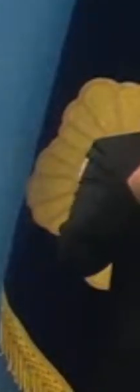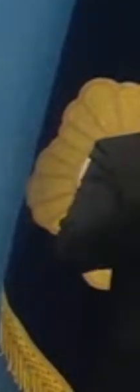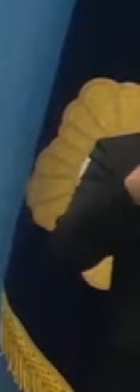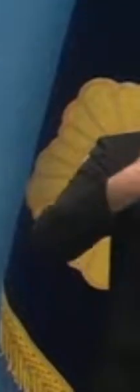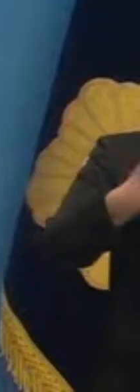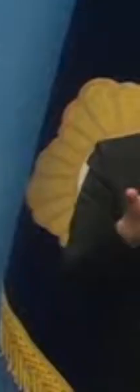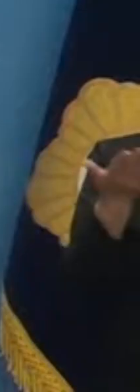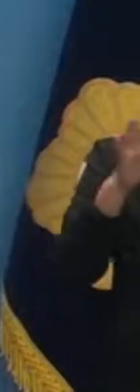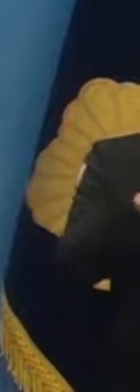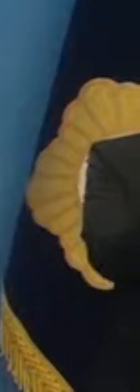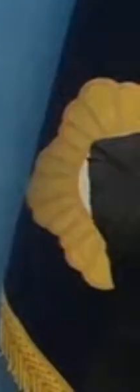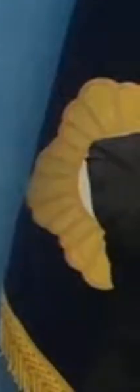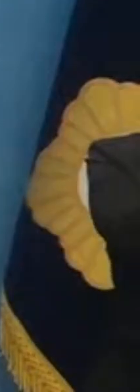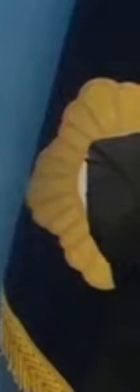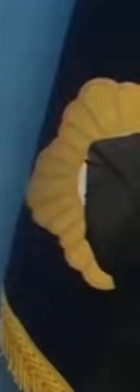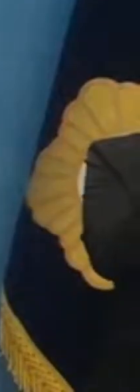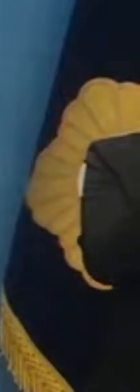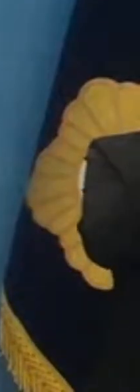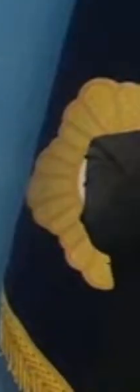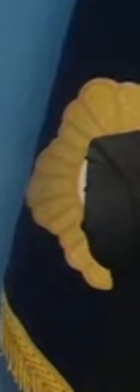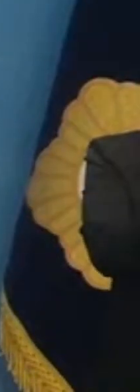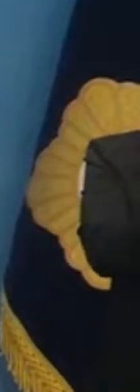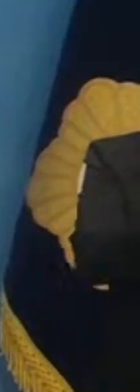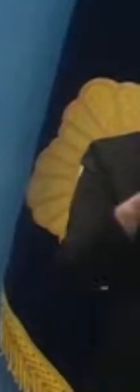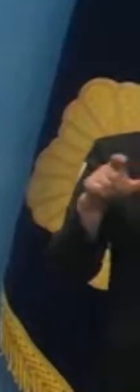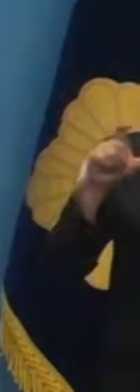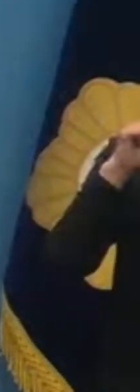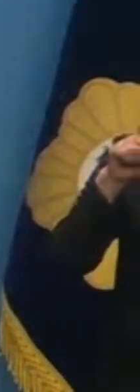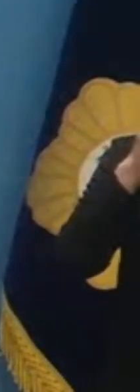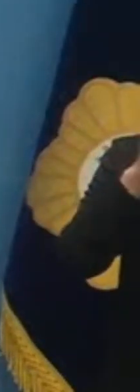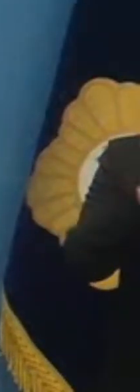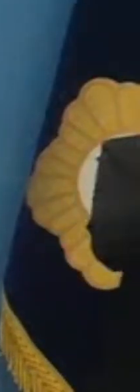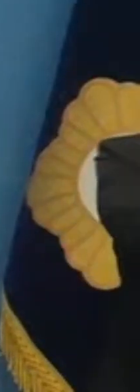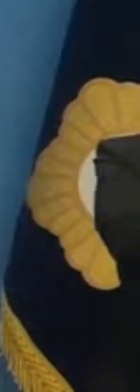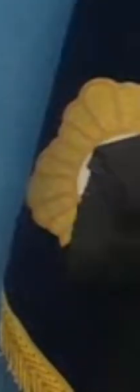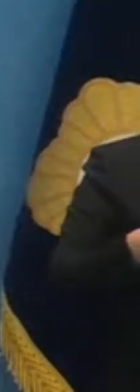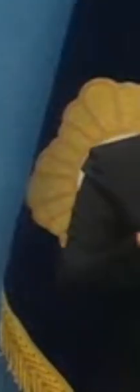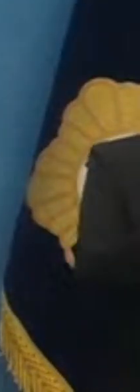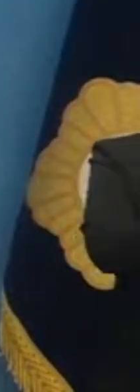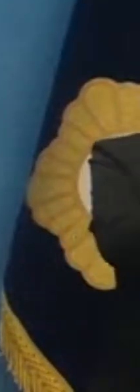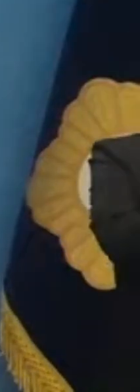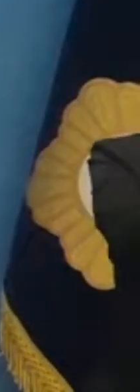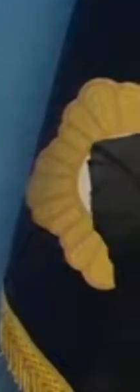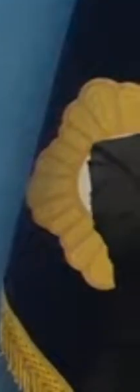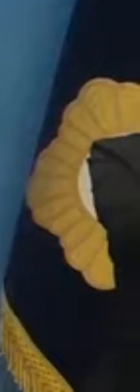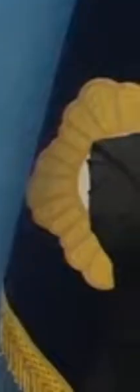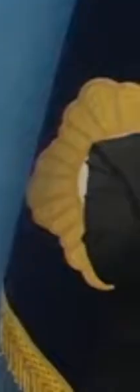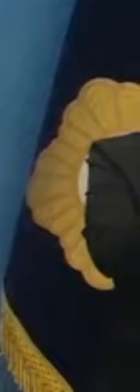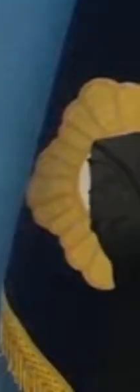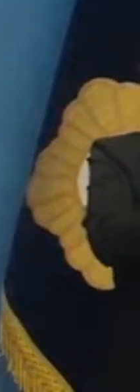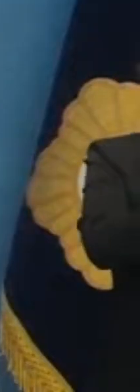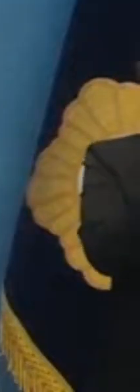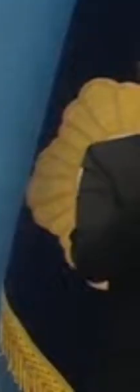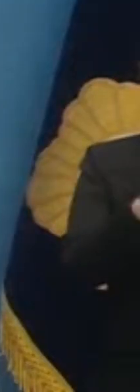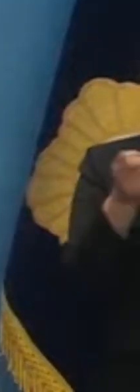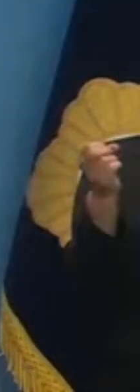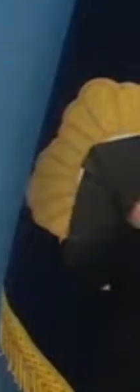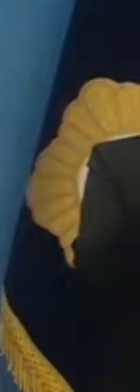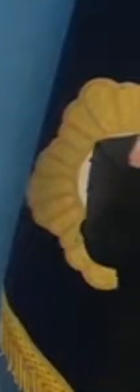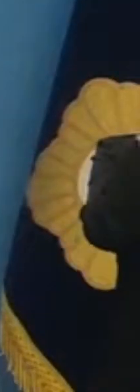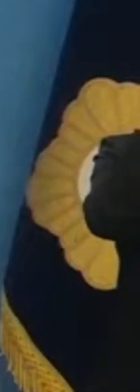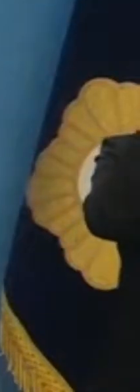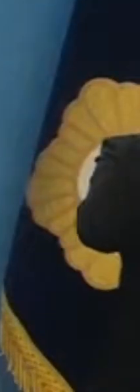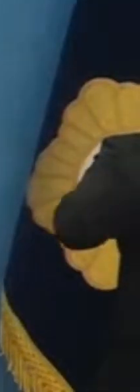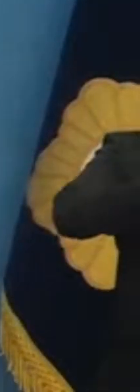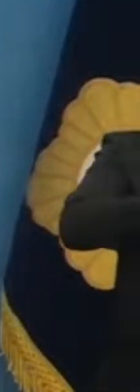상황에서 이재명 후보의 혐의 결과를 단정하는 프레임을 지속적으로 사용하며 방송하고 있습니다. 또한 검찰의